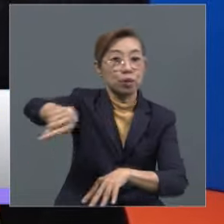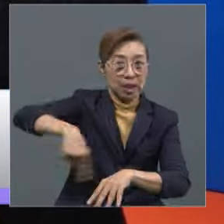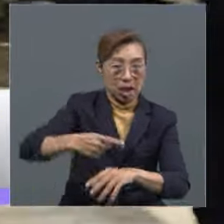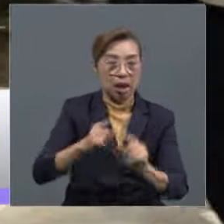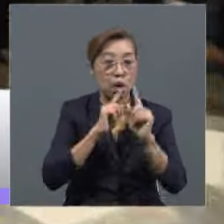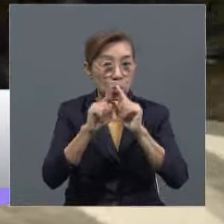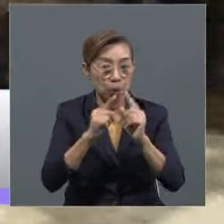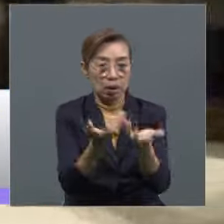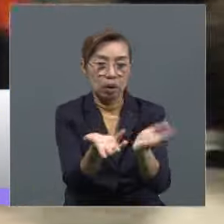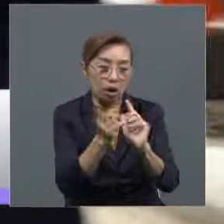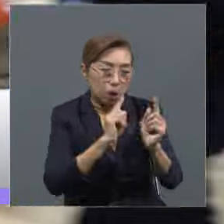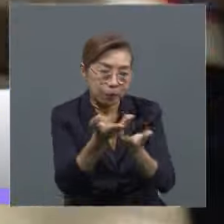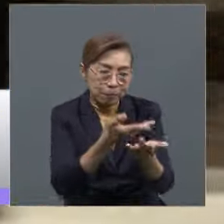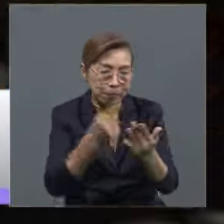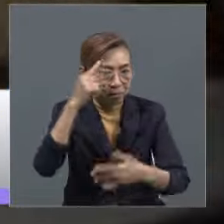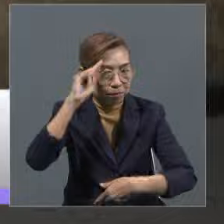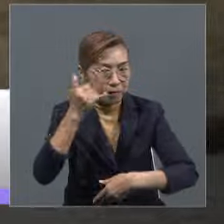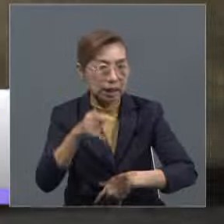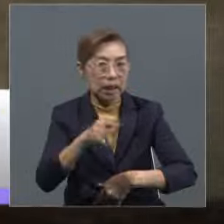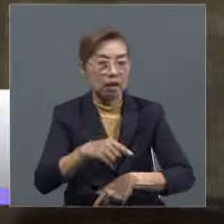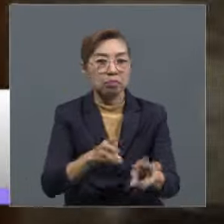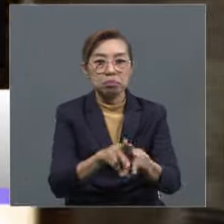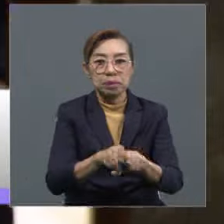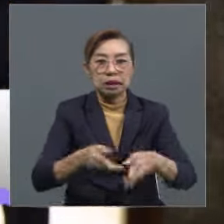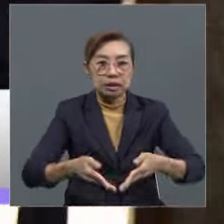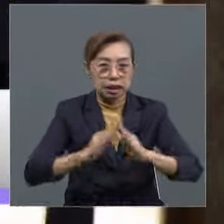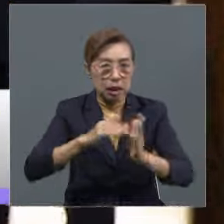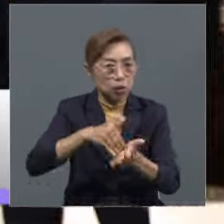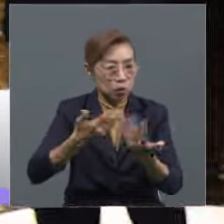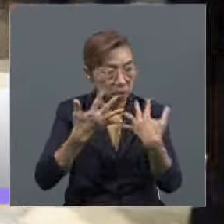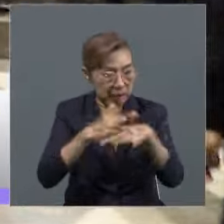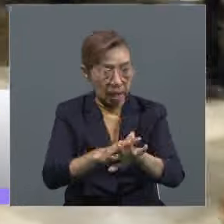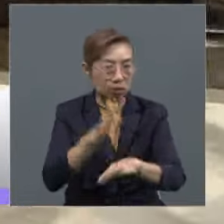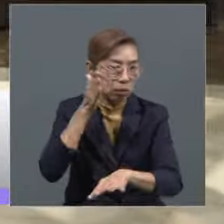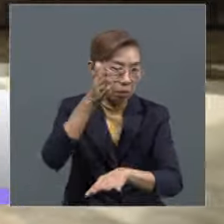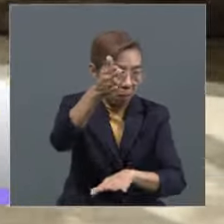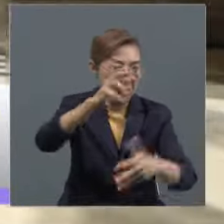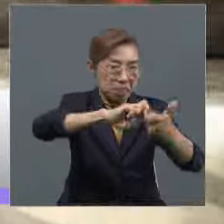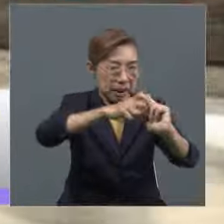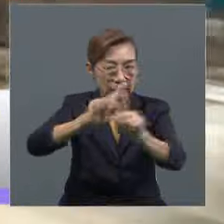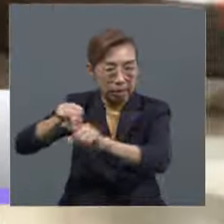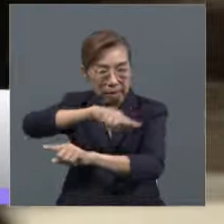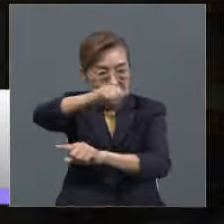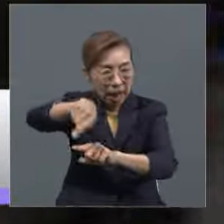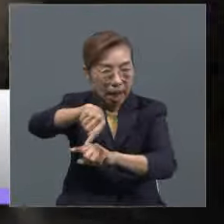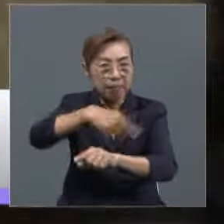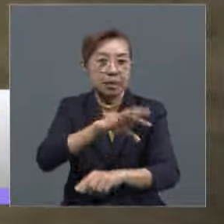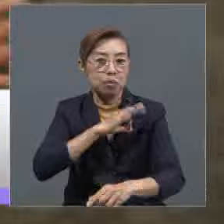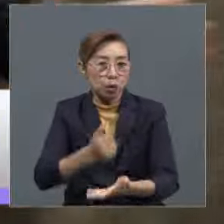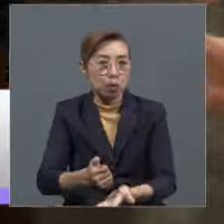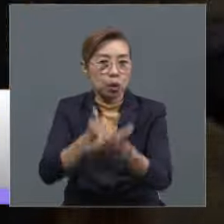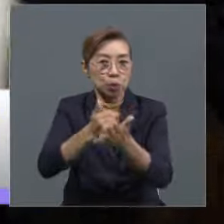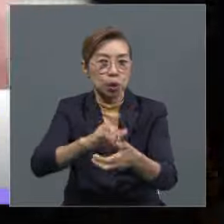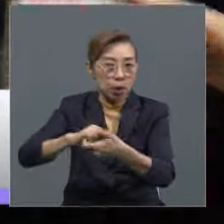นะคะมีการหารือถึงการจัดตั้งกลไกประสานงานระหว่างสมาชิกเพื่อรับมือกับวิกฤตการณ์ต่างๆที่อาจจะเกิดขึ้นได้ใน